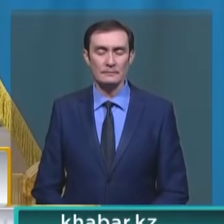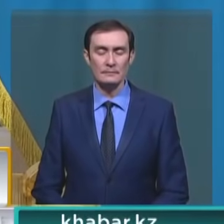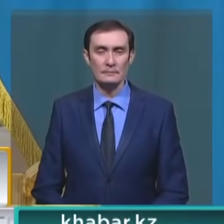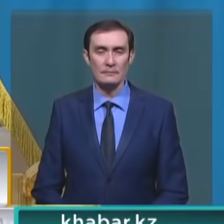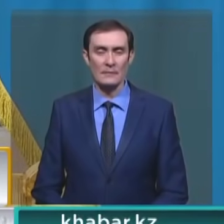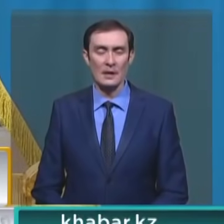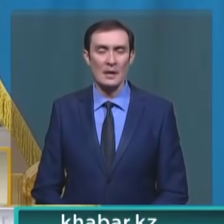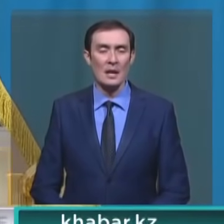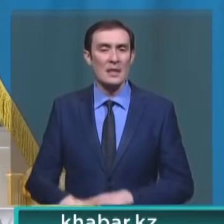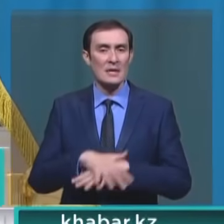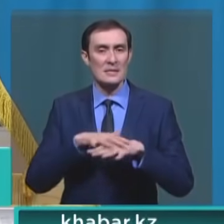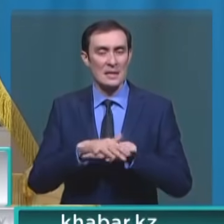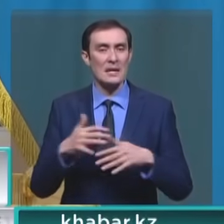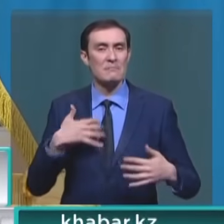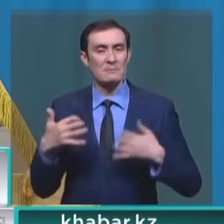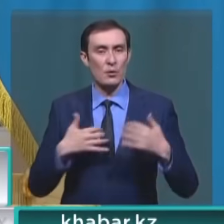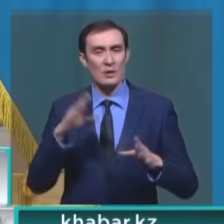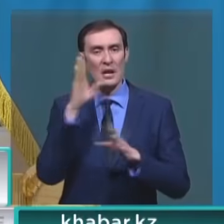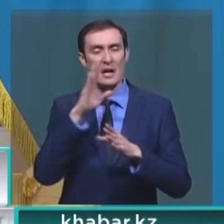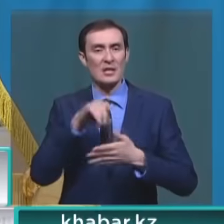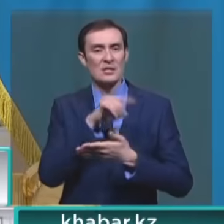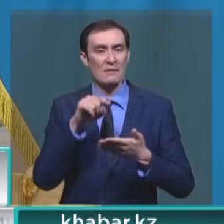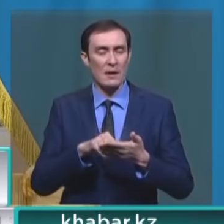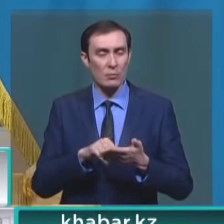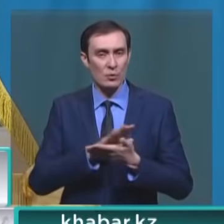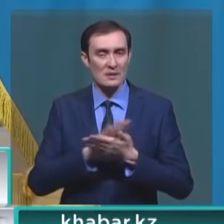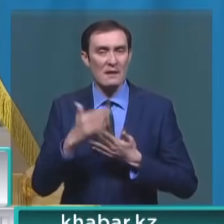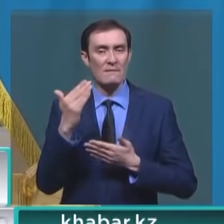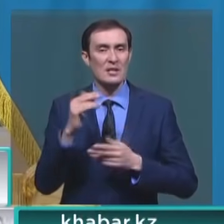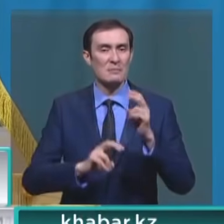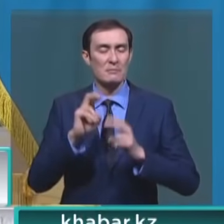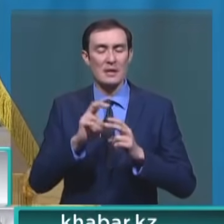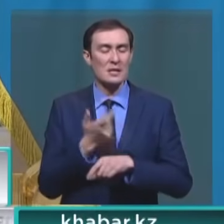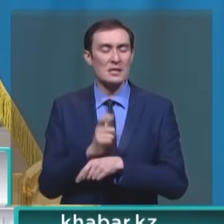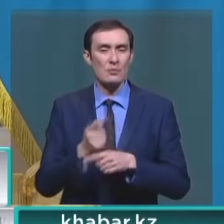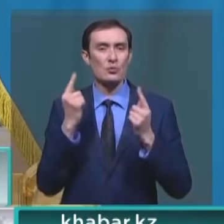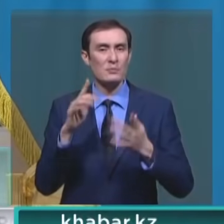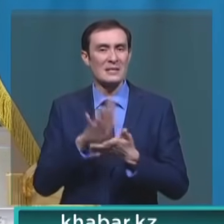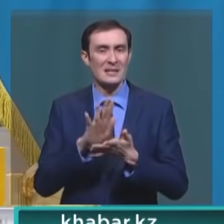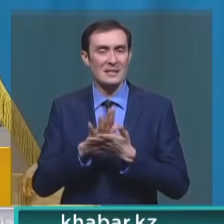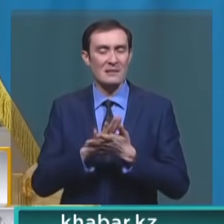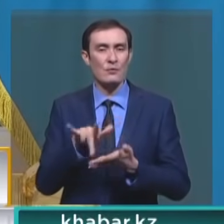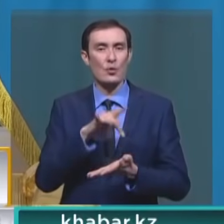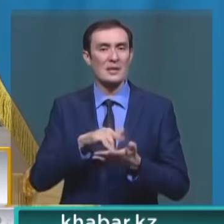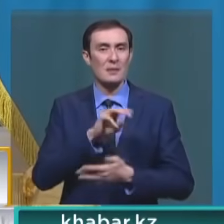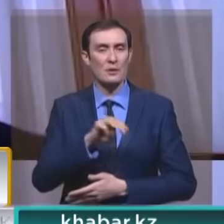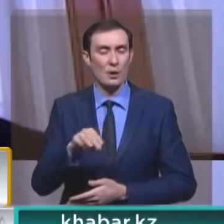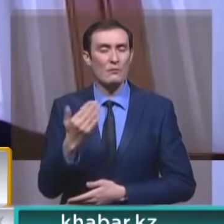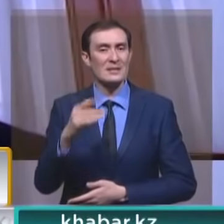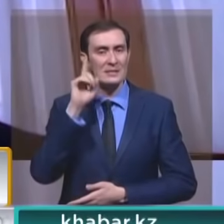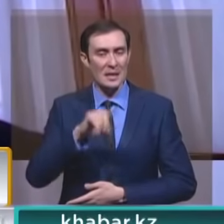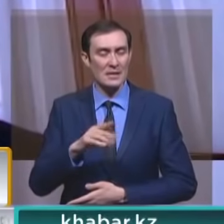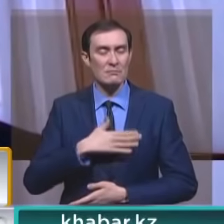местное население волнует экологическая ситуация ваши предприятия самый крупный загрязнитель в темиртау насколько вы знаете